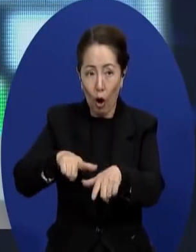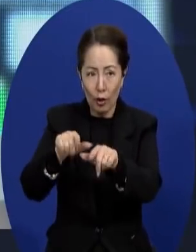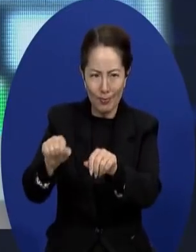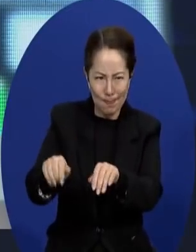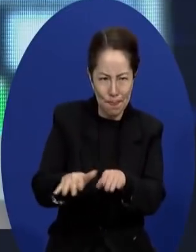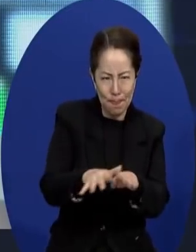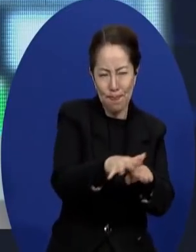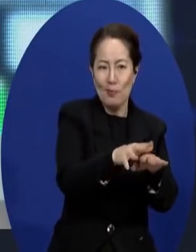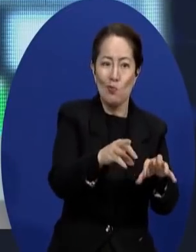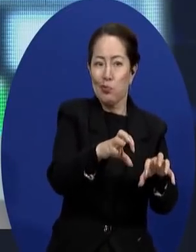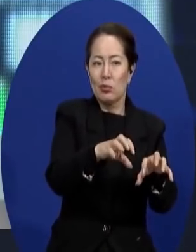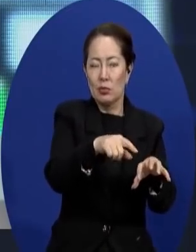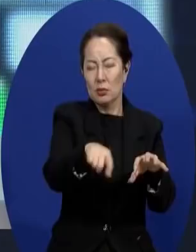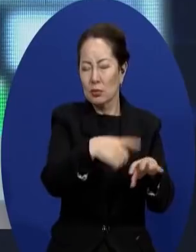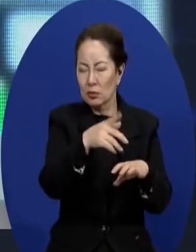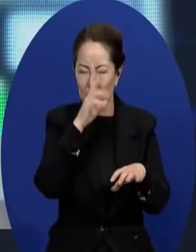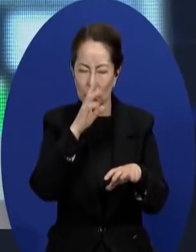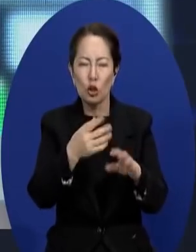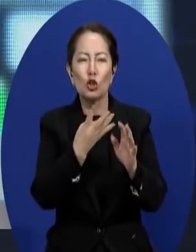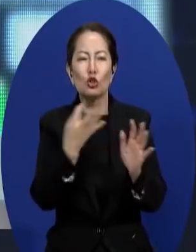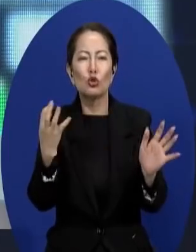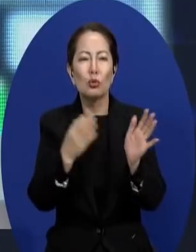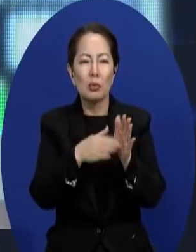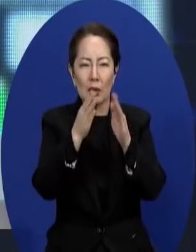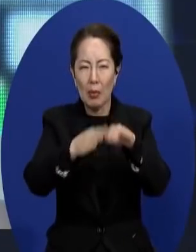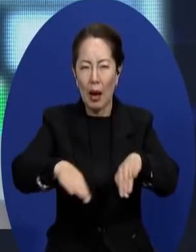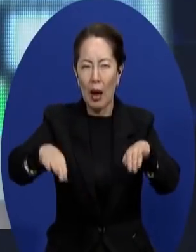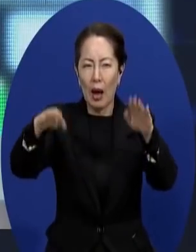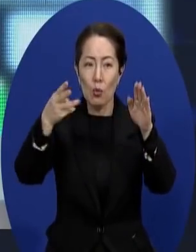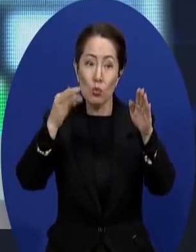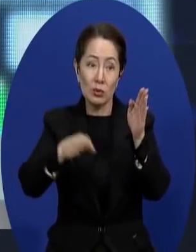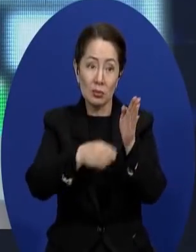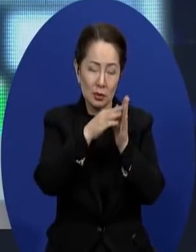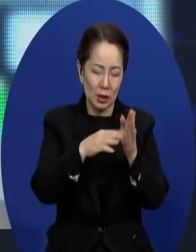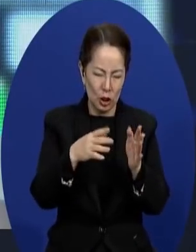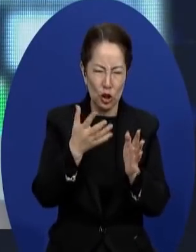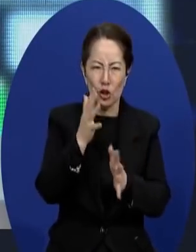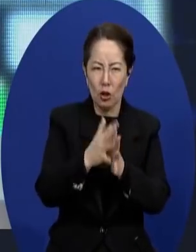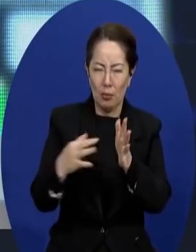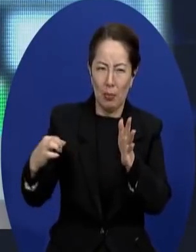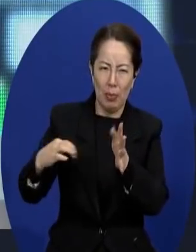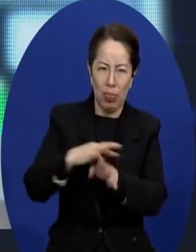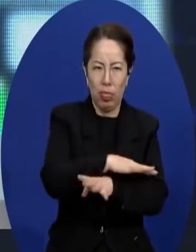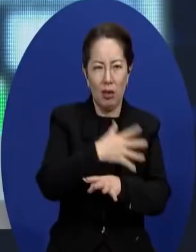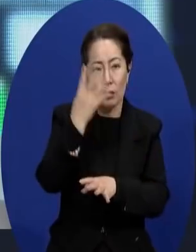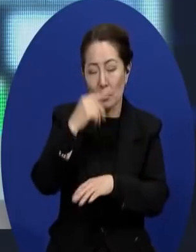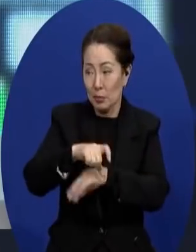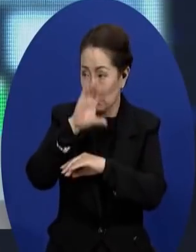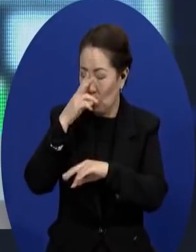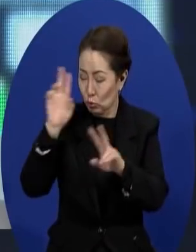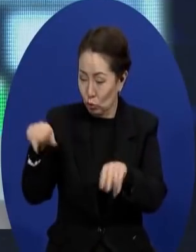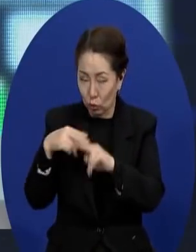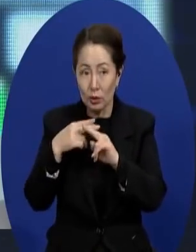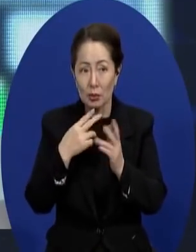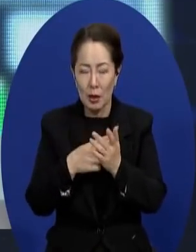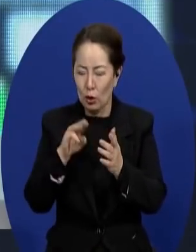байгаа. Сумын иргэд 900 метр урт мөсөн далан барьсан ч шорон далан барихгүй бол сум энэ төв хайланд автна гэсэн мэрэгжлийн байгууллагын дүгнэлт гарсан.